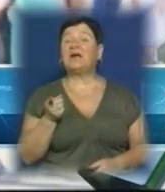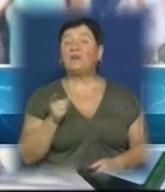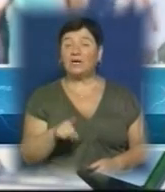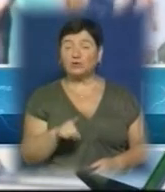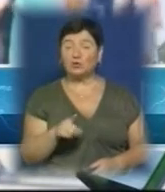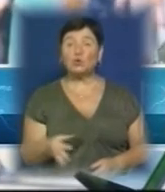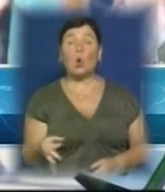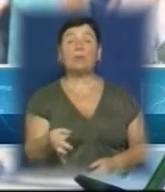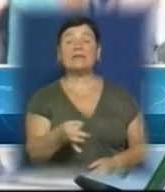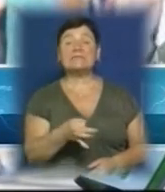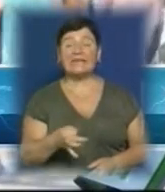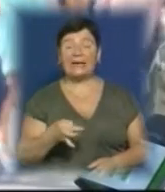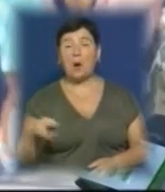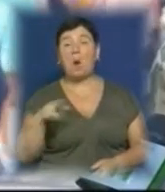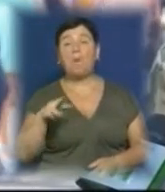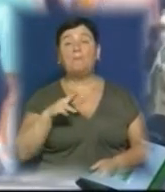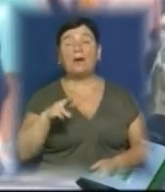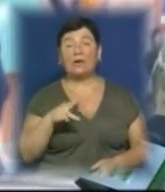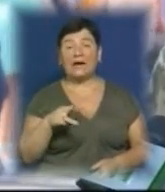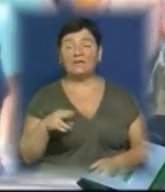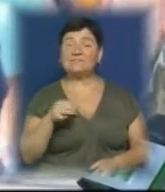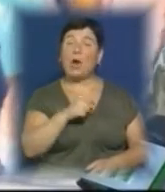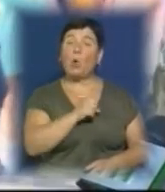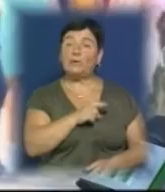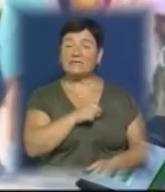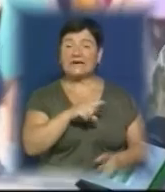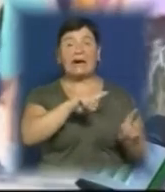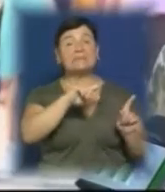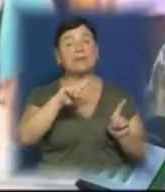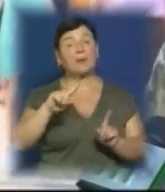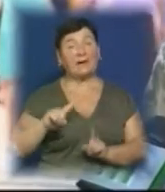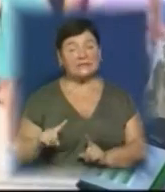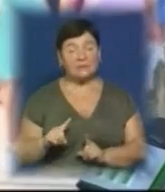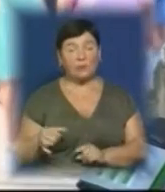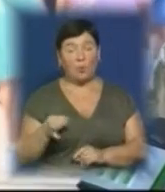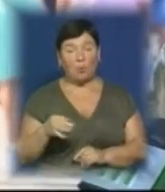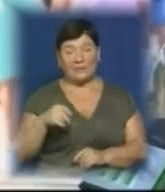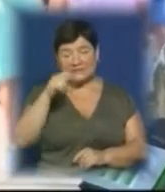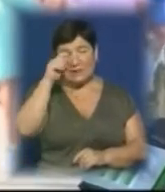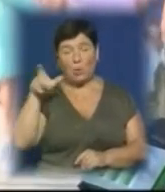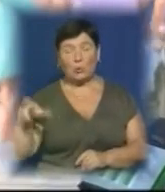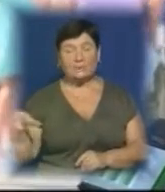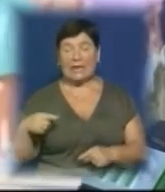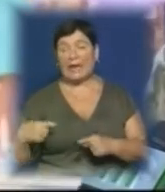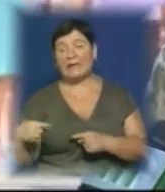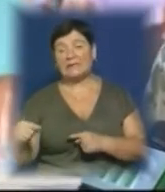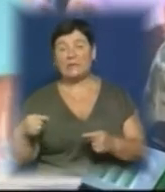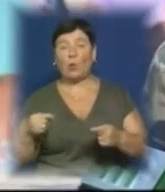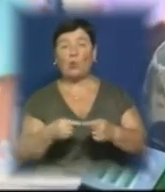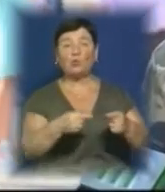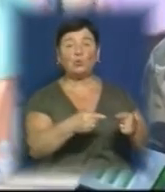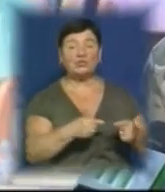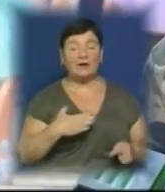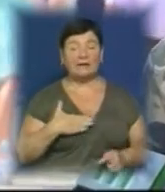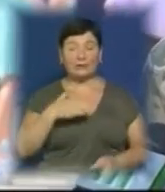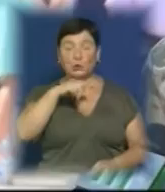з областей Миколаївської, Одеської, Закарпатської, ну і різних куточків